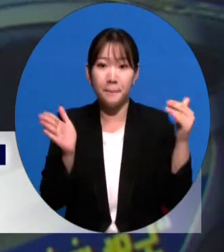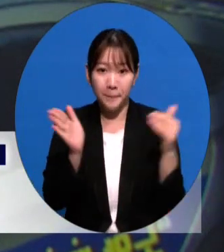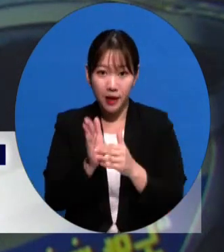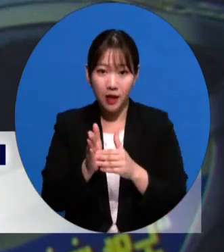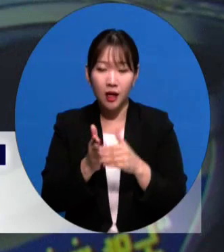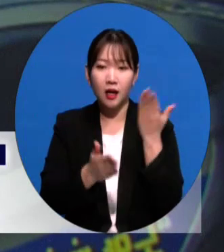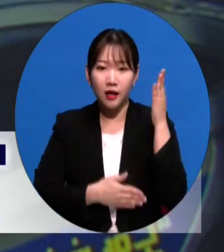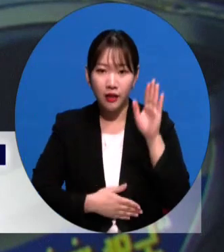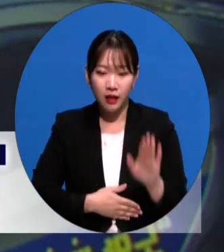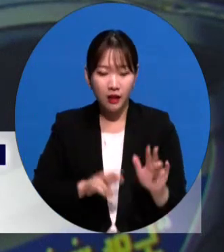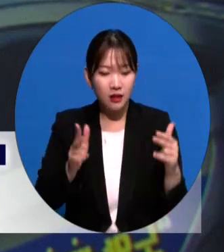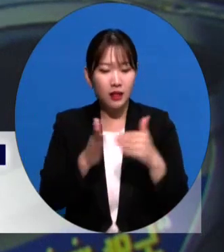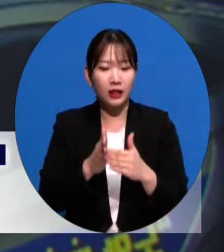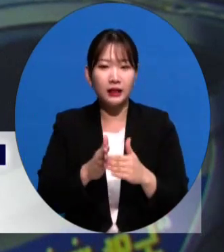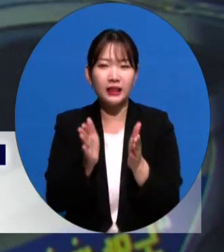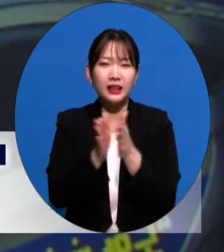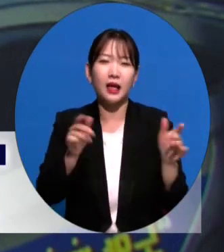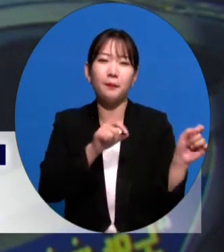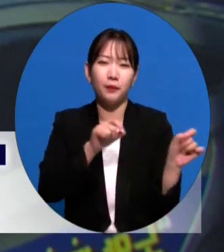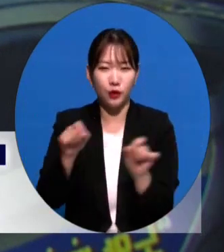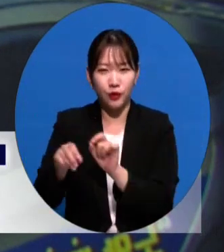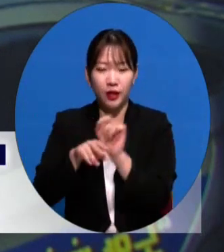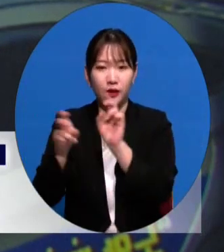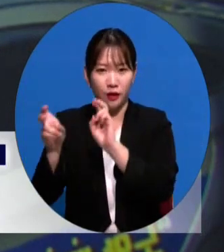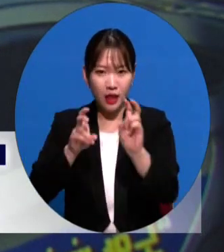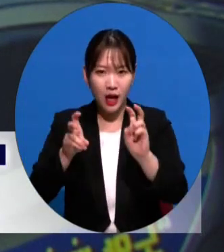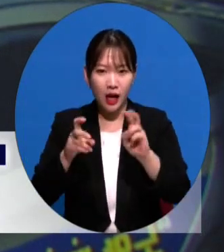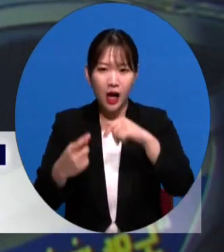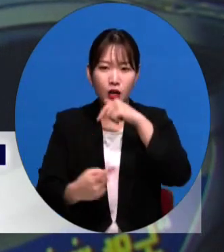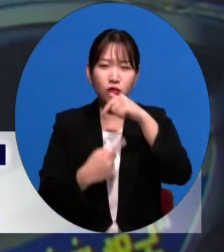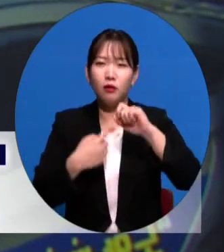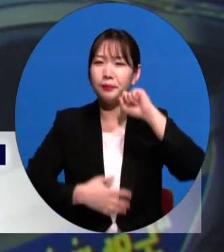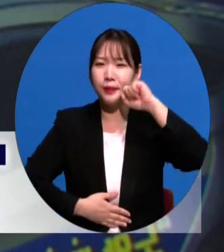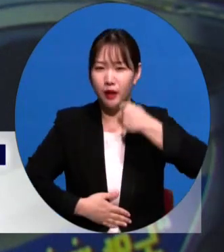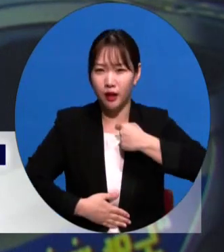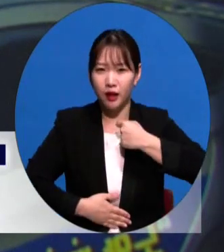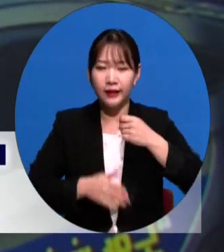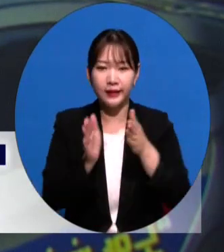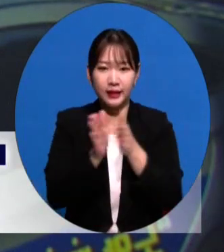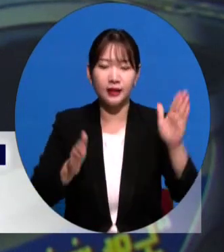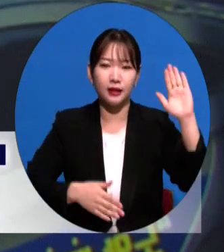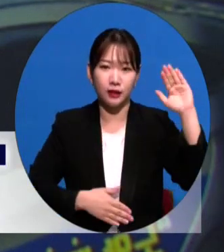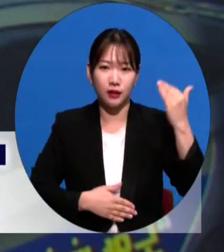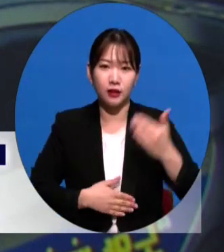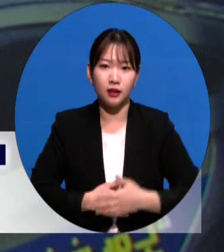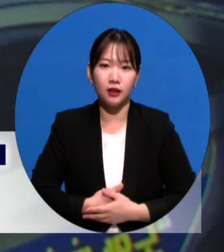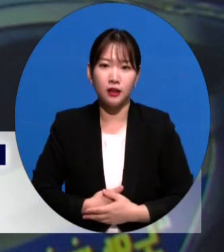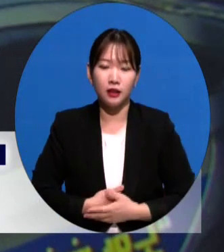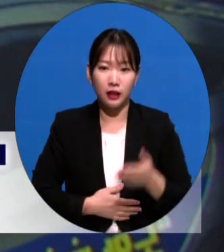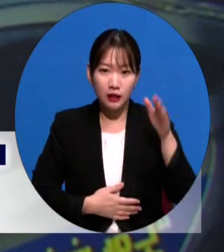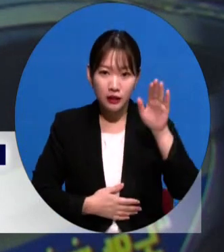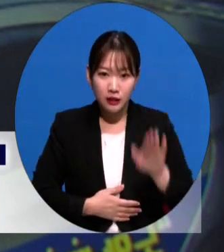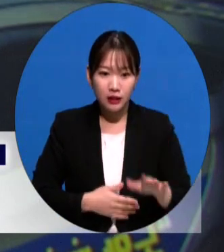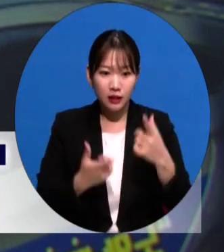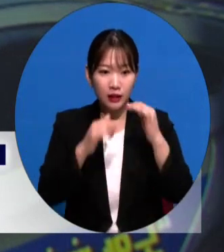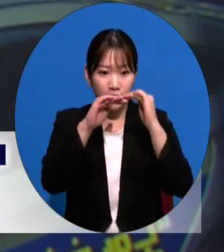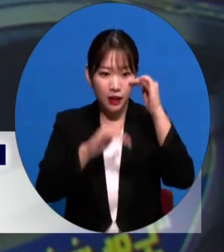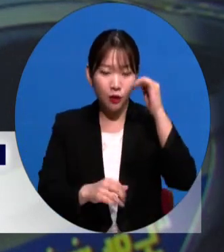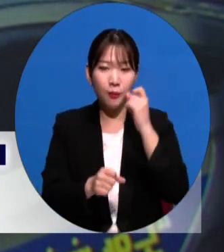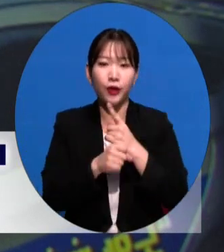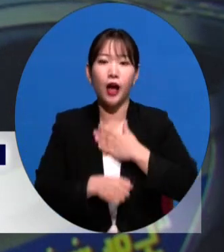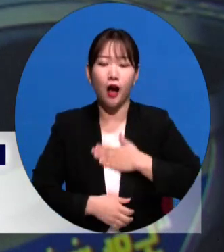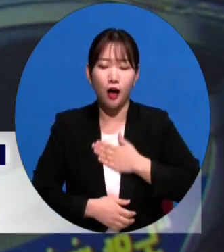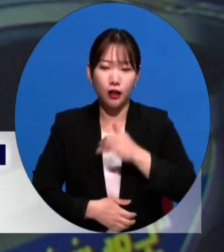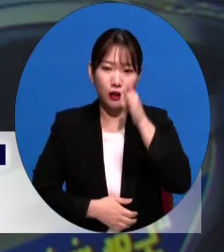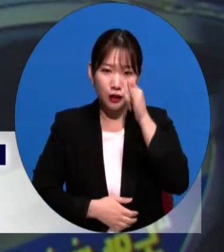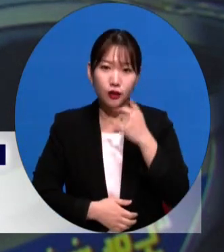건데 그동안 적용을 미뤄왔던 택시 업계가 운영난을 이유로 도입에 나선 겁니다. 그런데 이 같은 사실을 이미